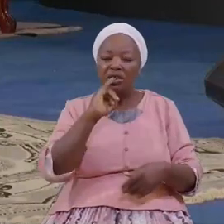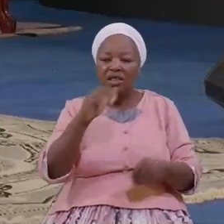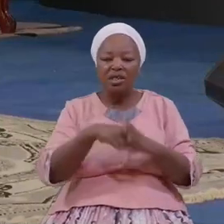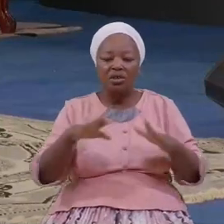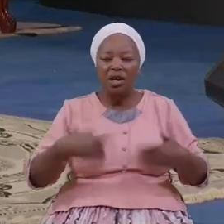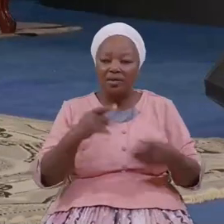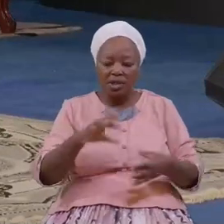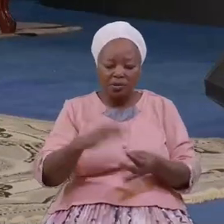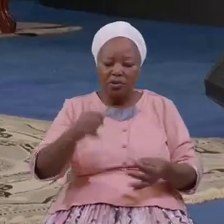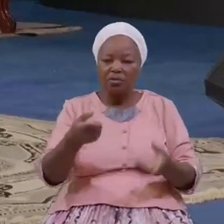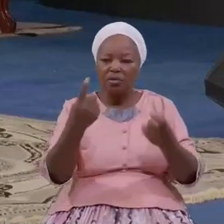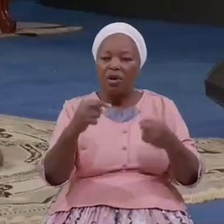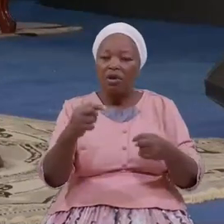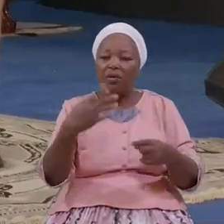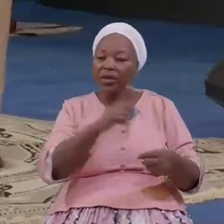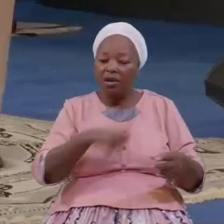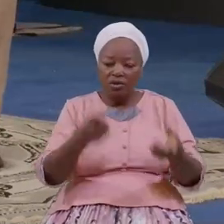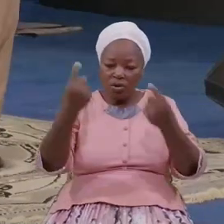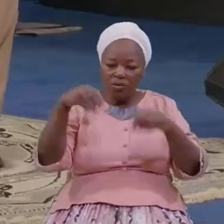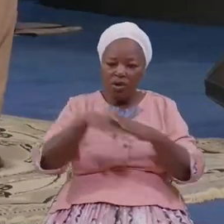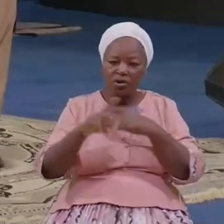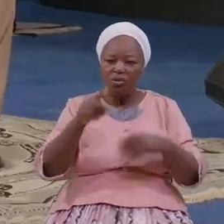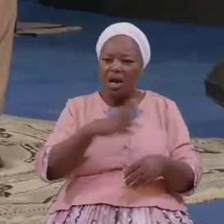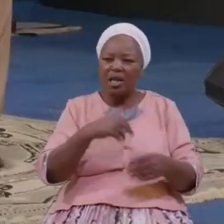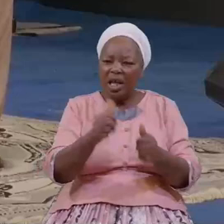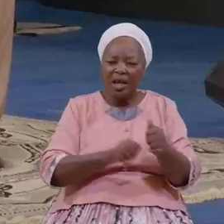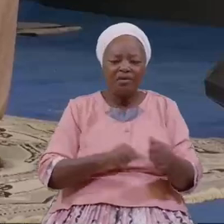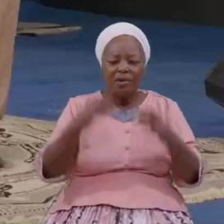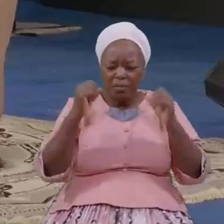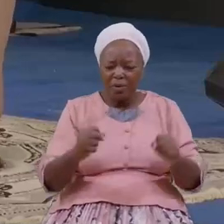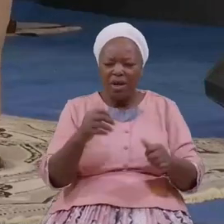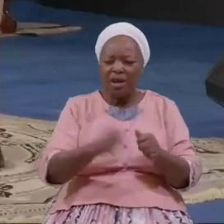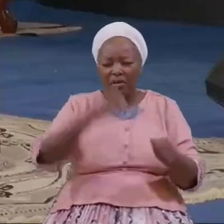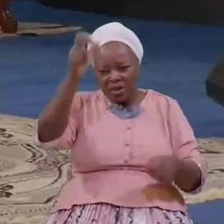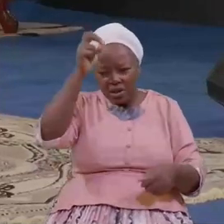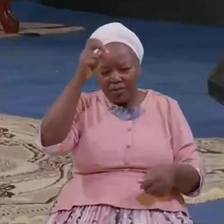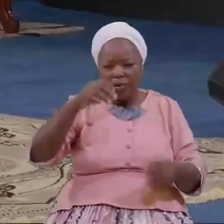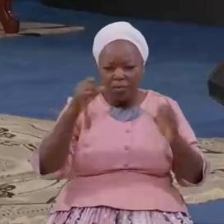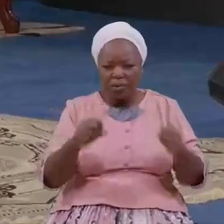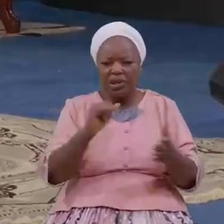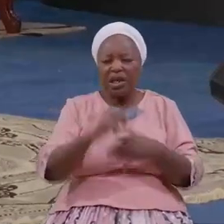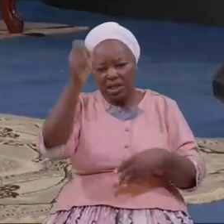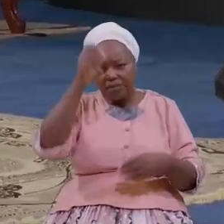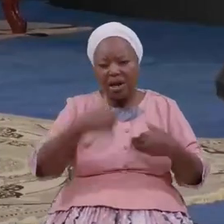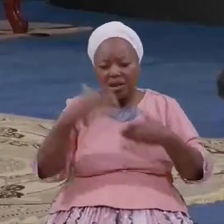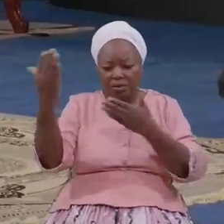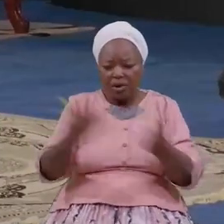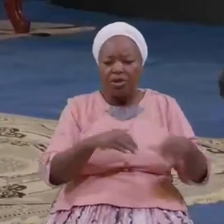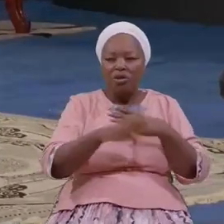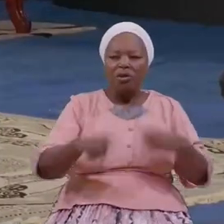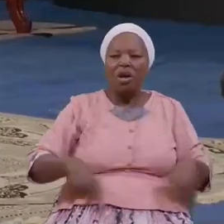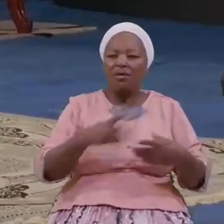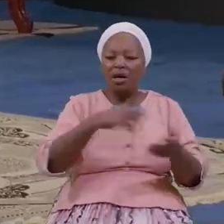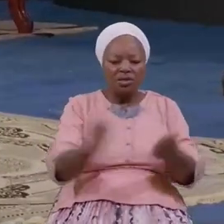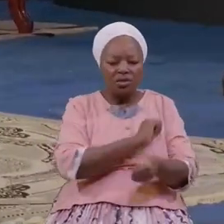entre en vous et tout Dagon, tout pouvoir, toute chose que le diable